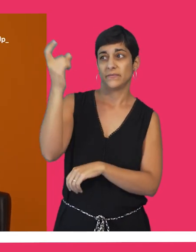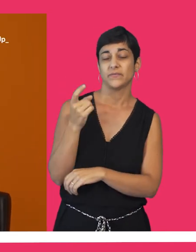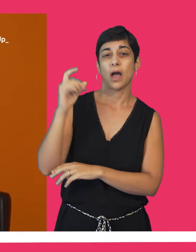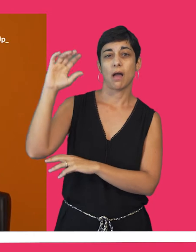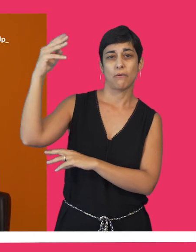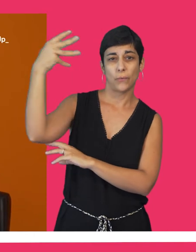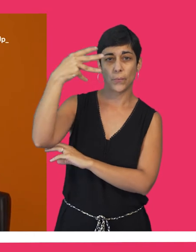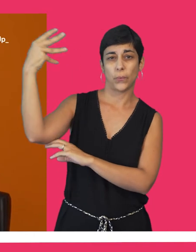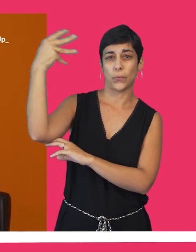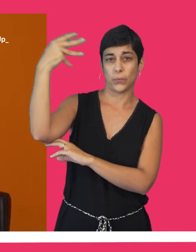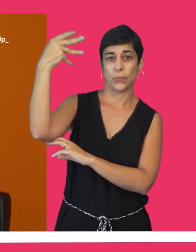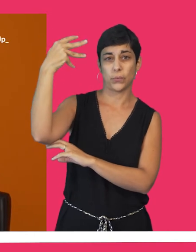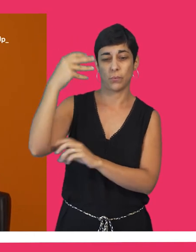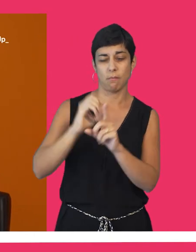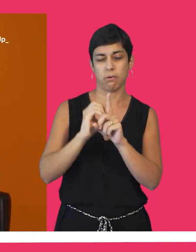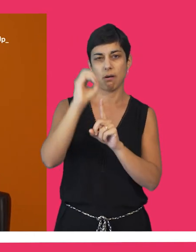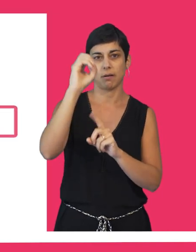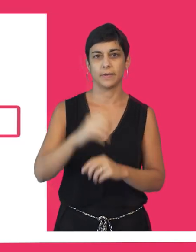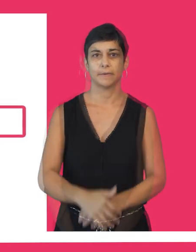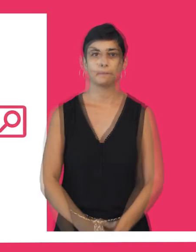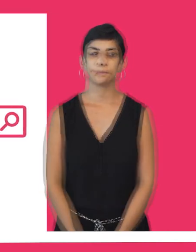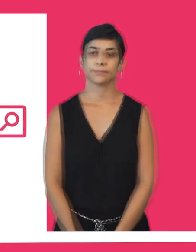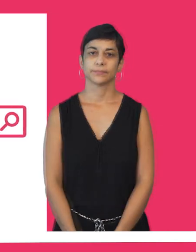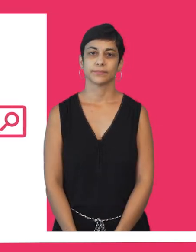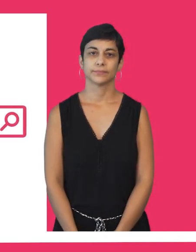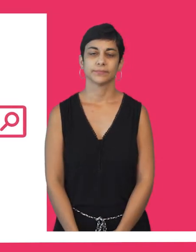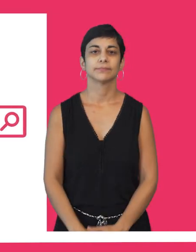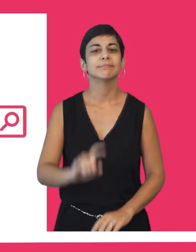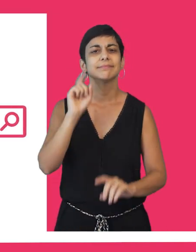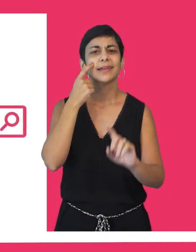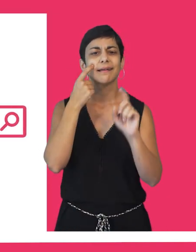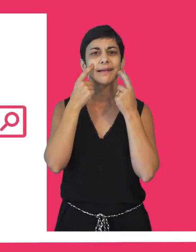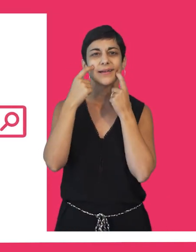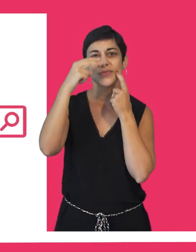induites aussi par ces rayonnements UV très élevés.